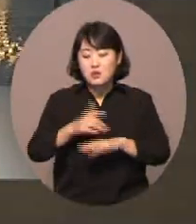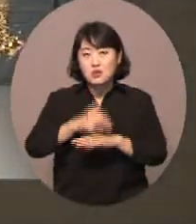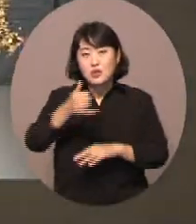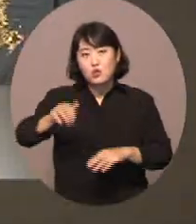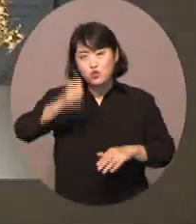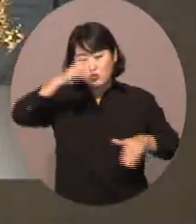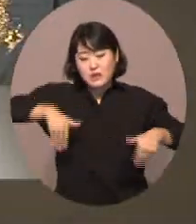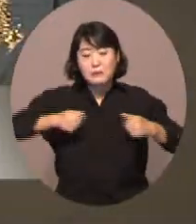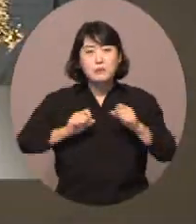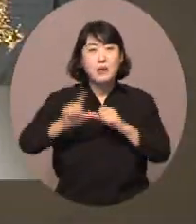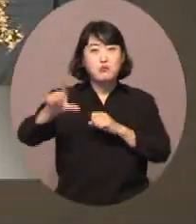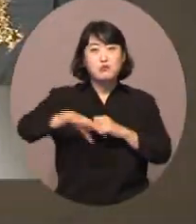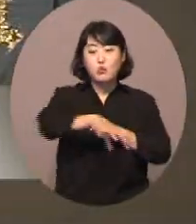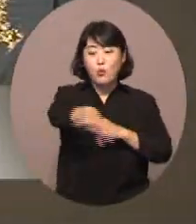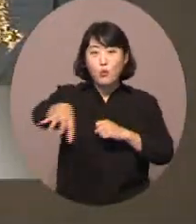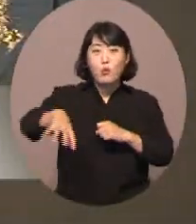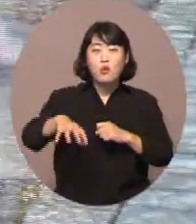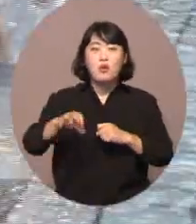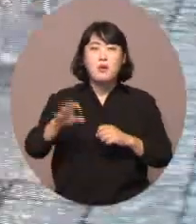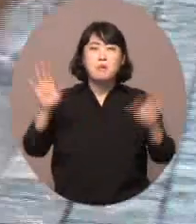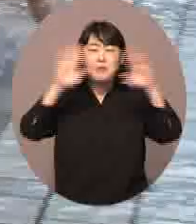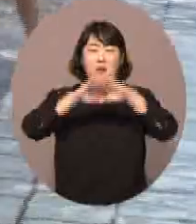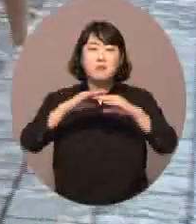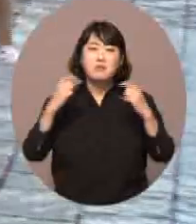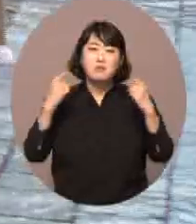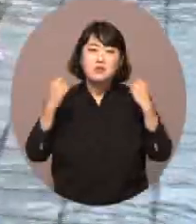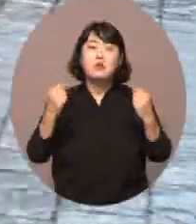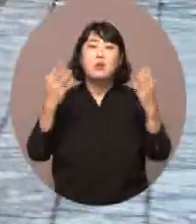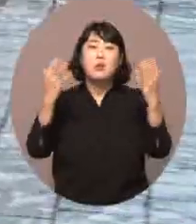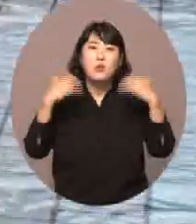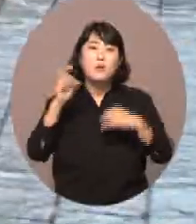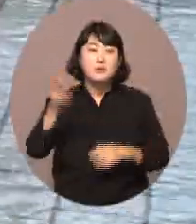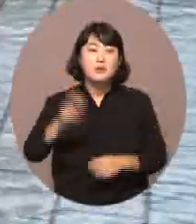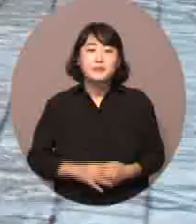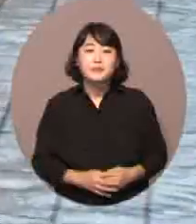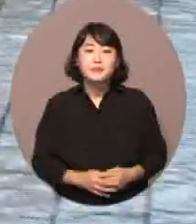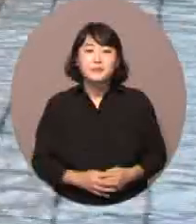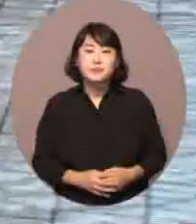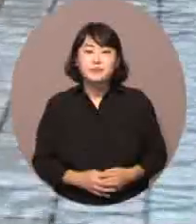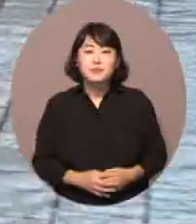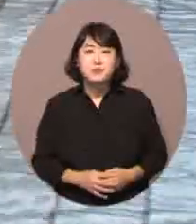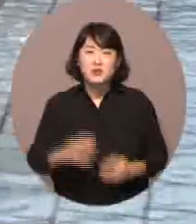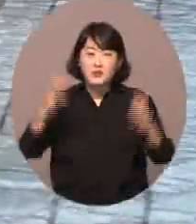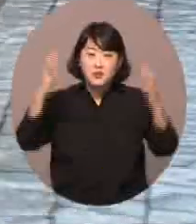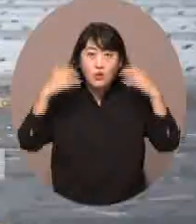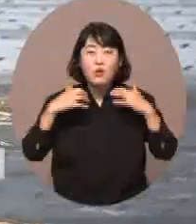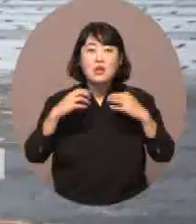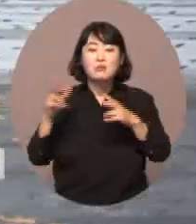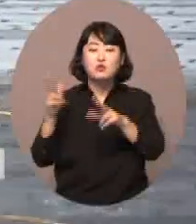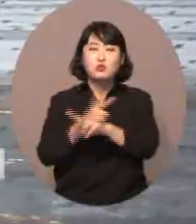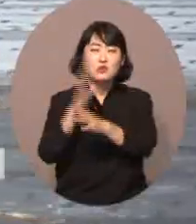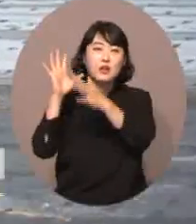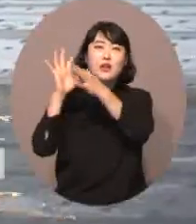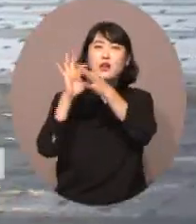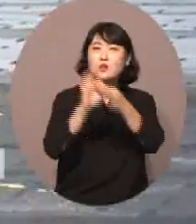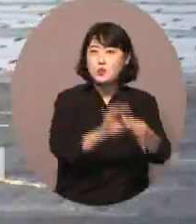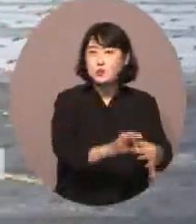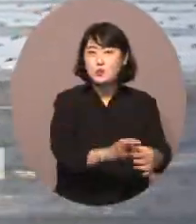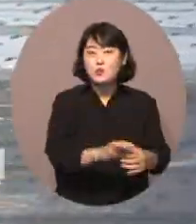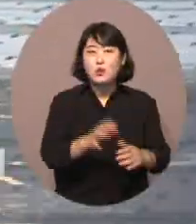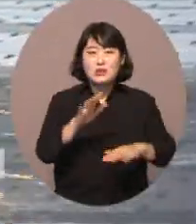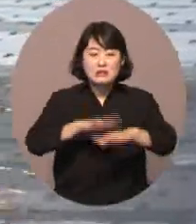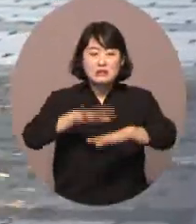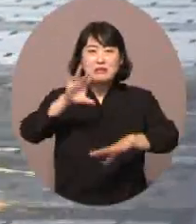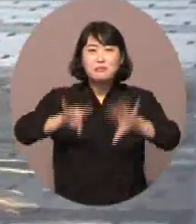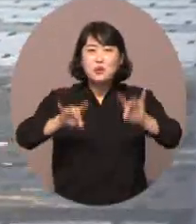충남 대부분 지역으로 열대야가 확대될 것으로 보입니다. 찜통 더위와 열대야는 이번 주 내내 이어지겠고 습도가